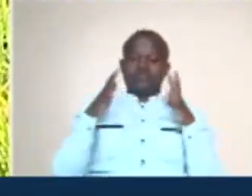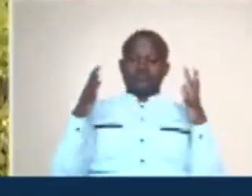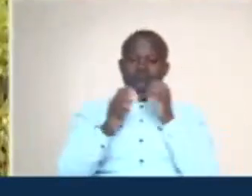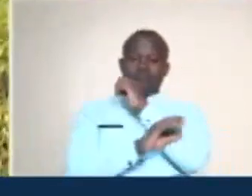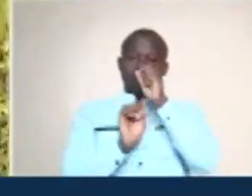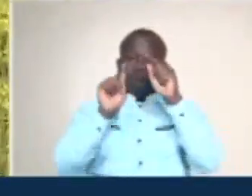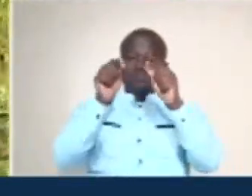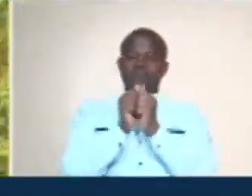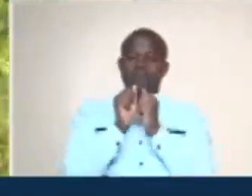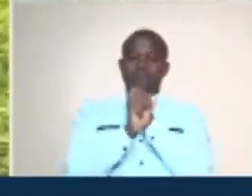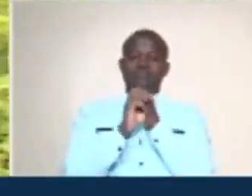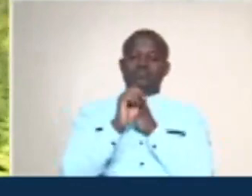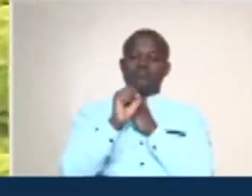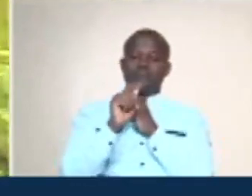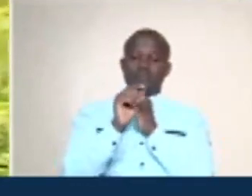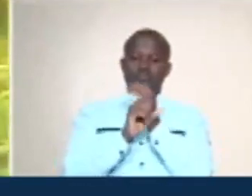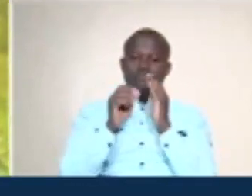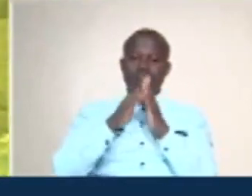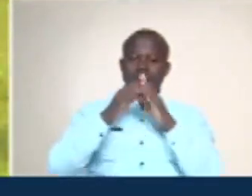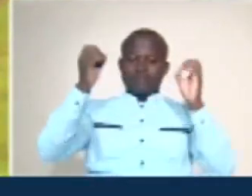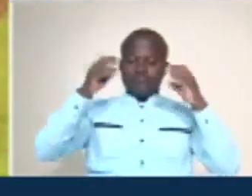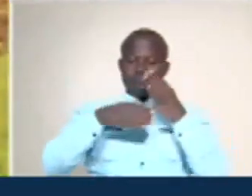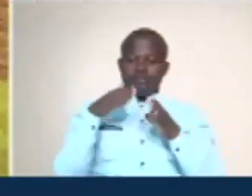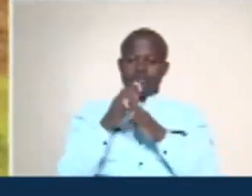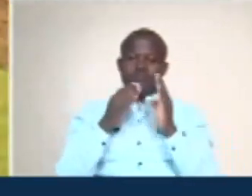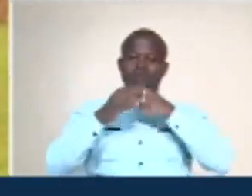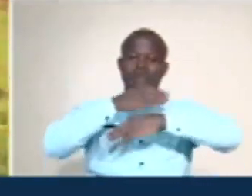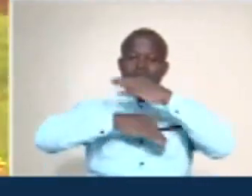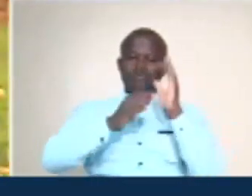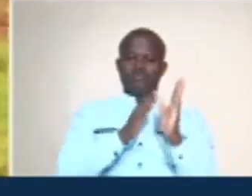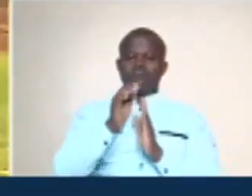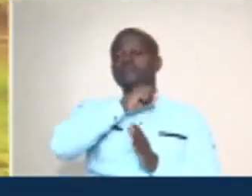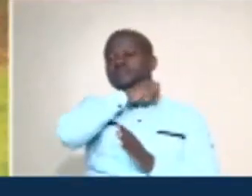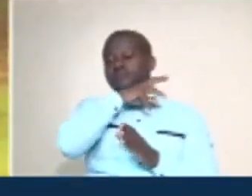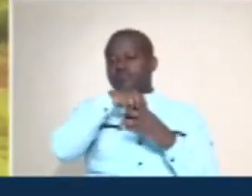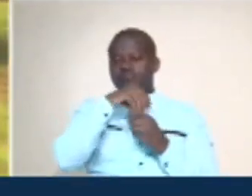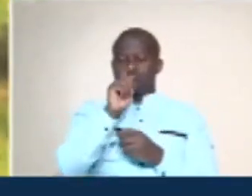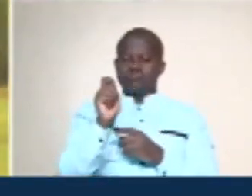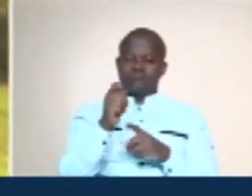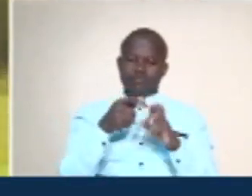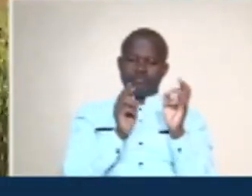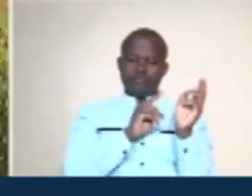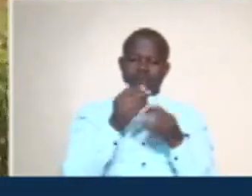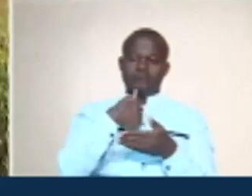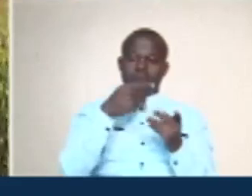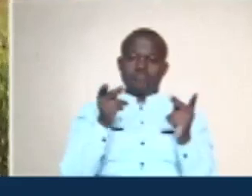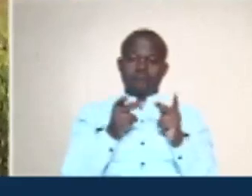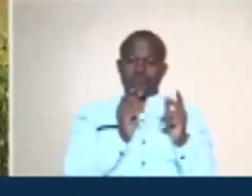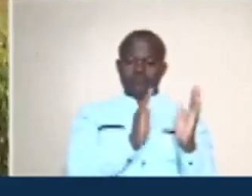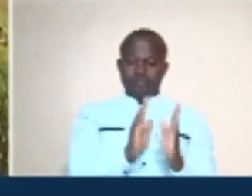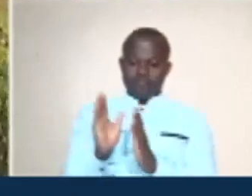cyerekeza mu murenge wa Masaka mu mujyi wa Kigali harateganywa kubakwa uruganda ruzatunganya imyanda yo mu bwiherero ubusanzwe itarifi itaho